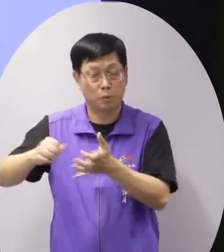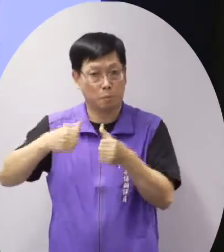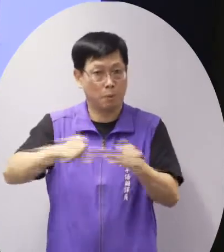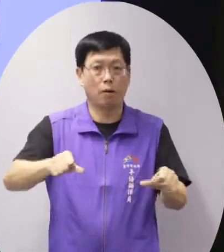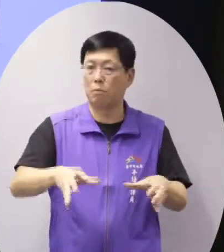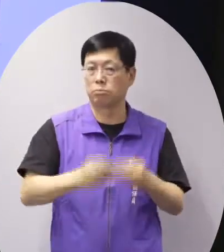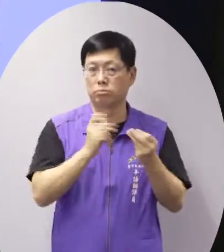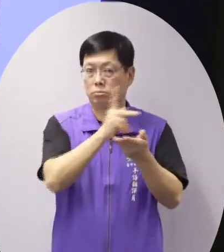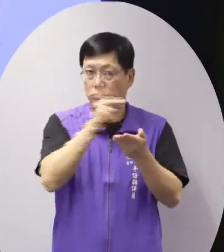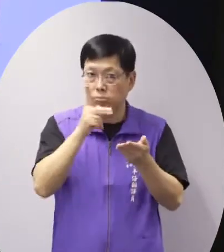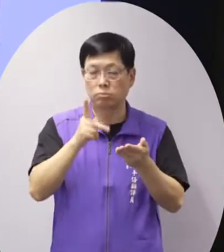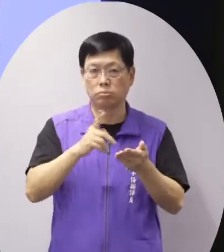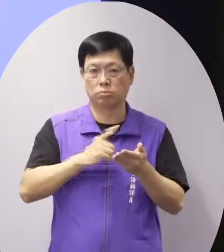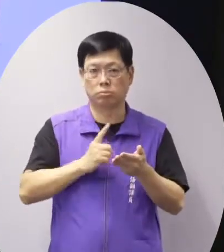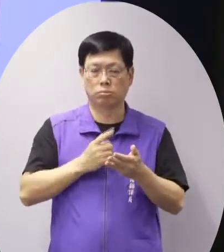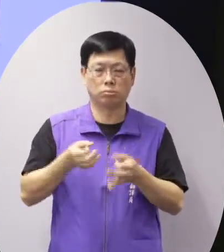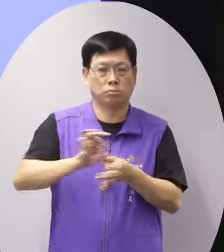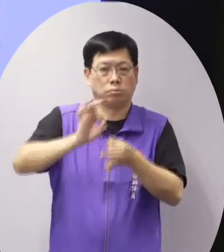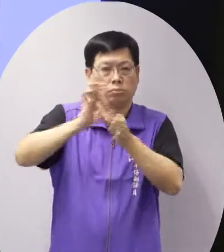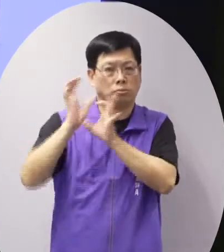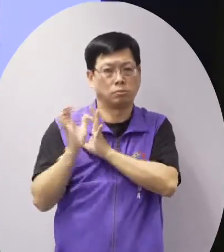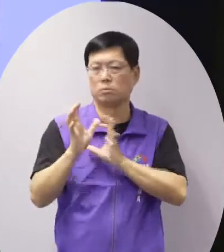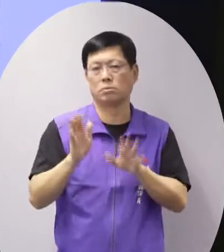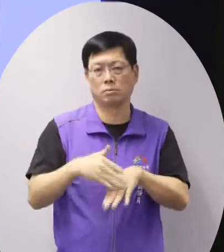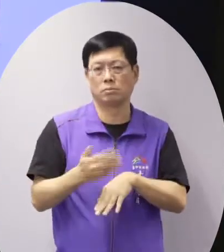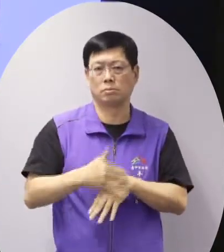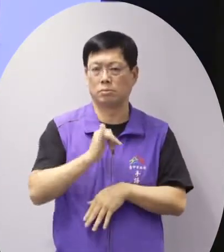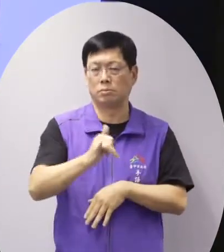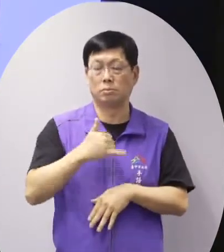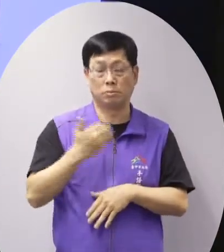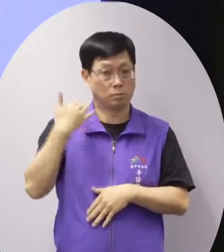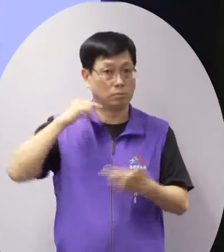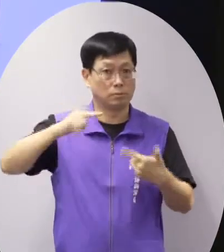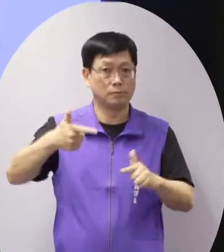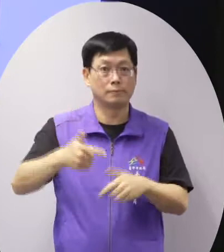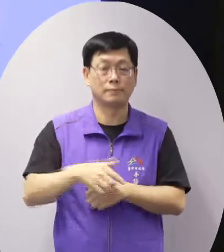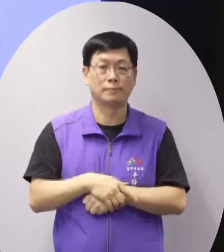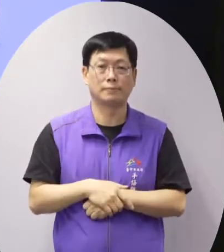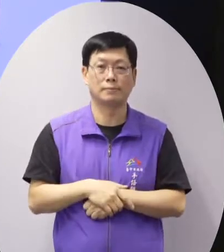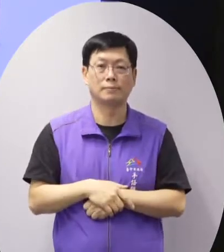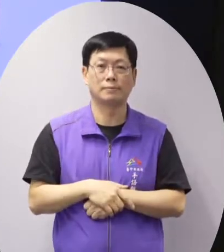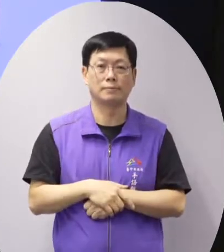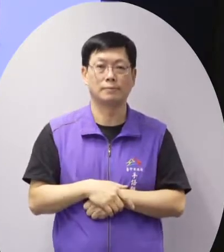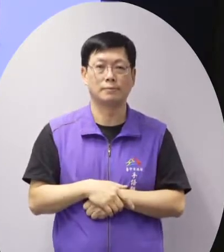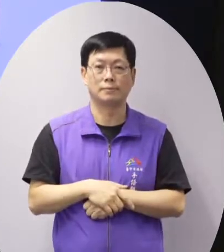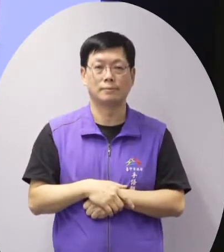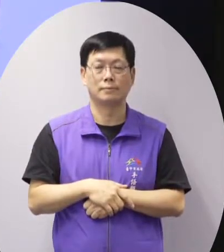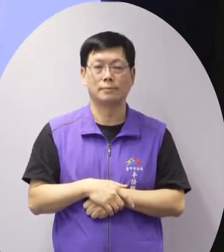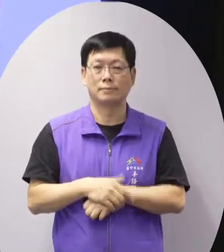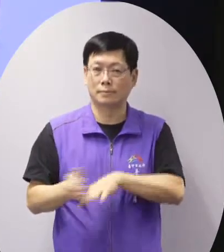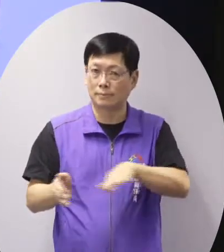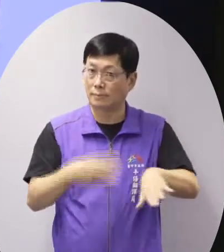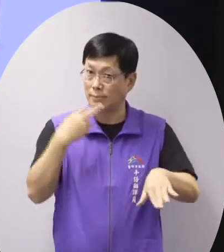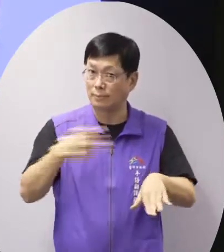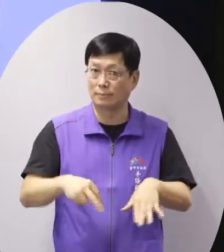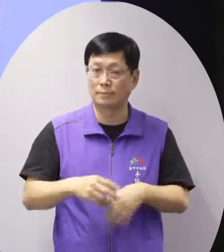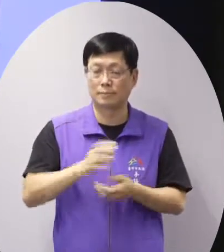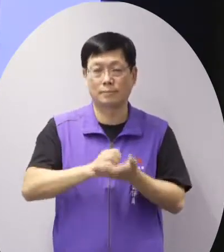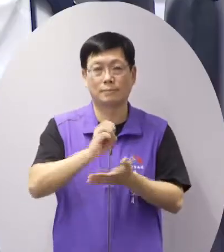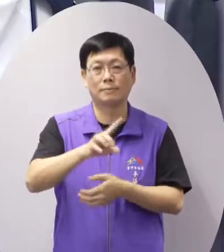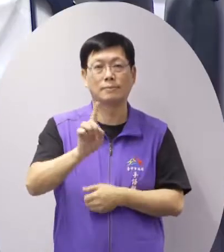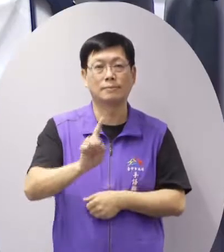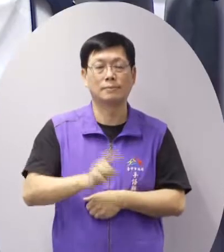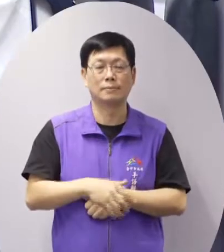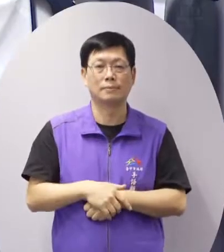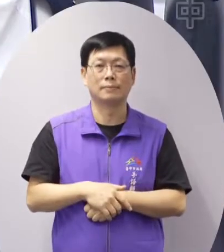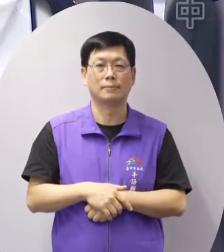债，也不用再增加市民的负担了哈，这是跟以往特别不一样的地方啊。那另外哈，再跟大家报告一个，